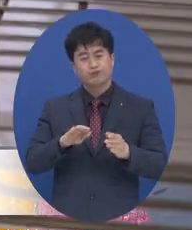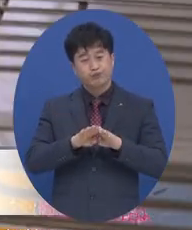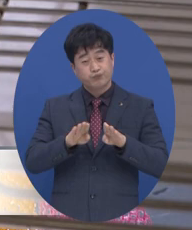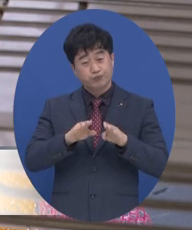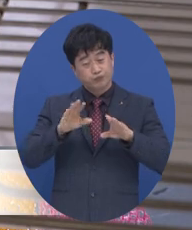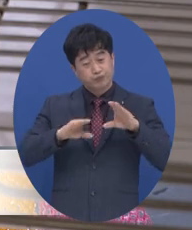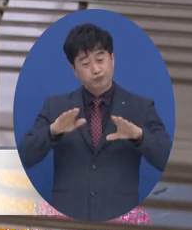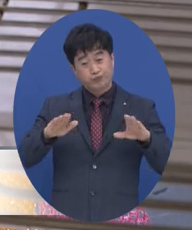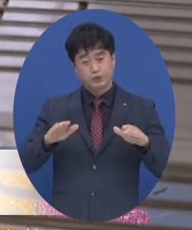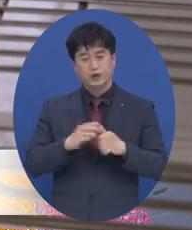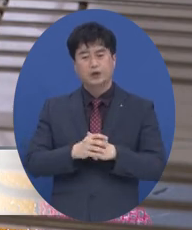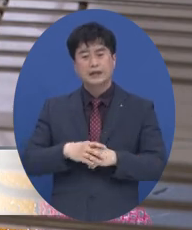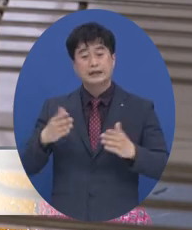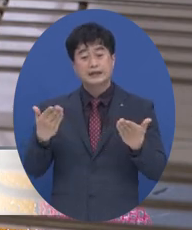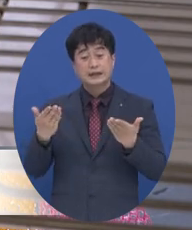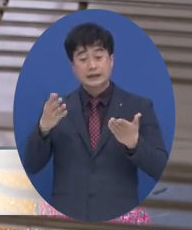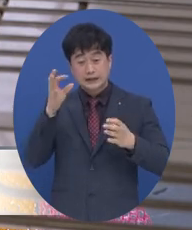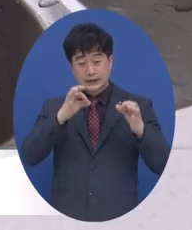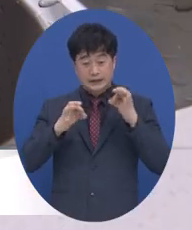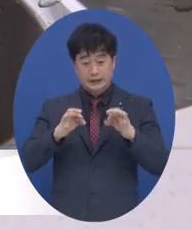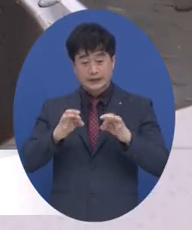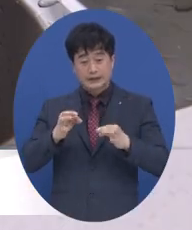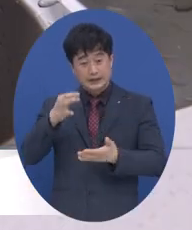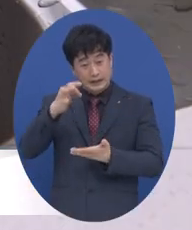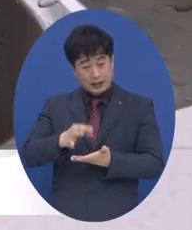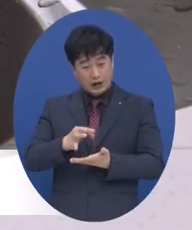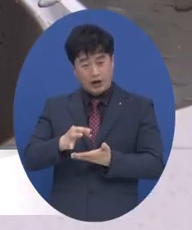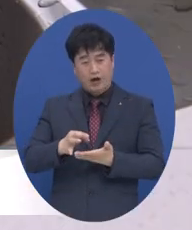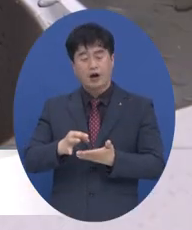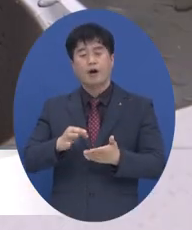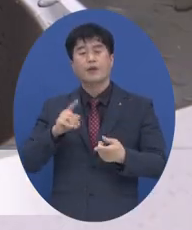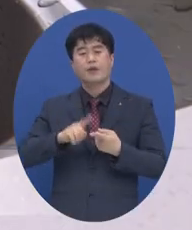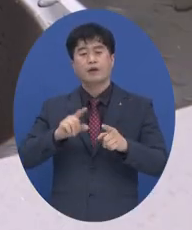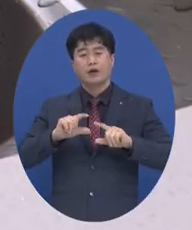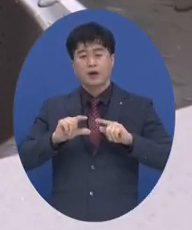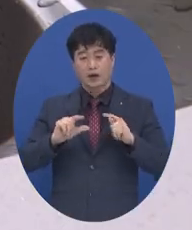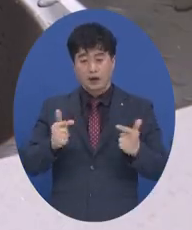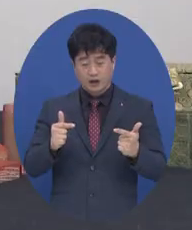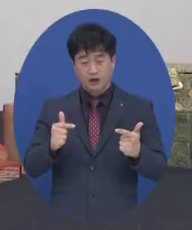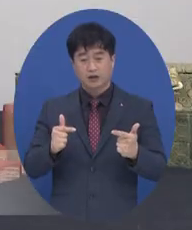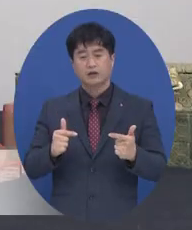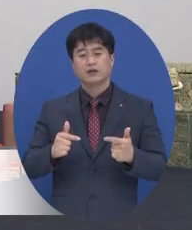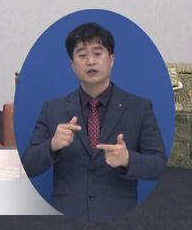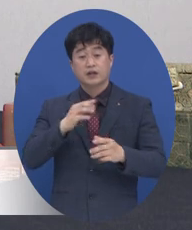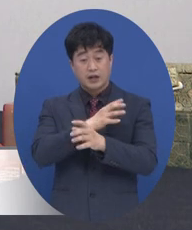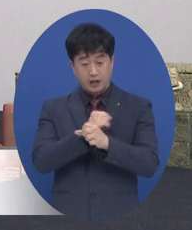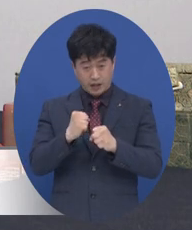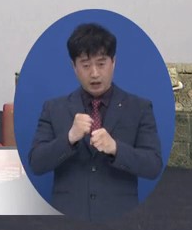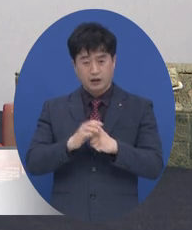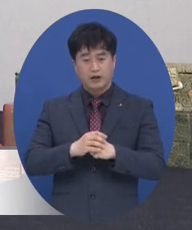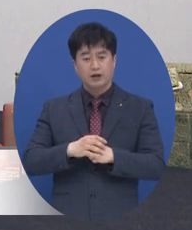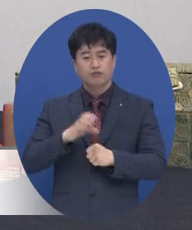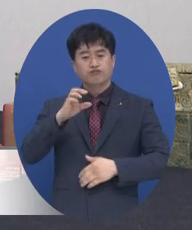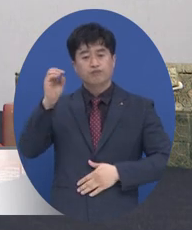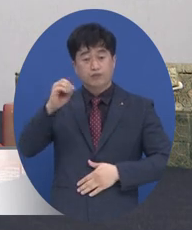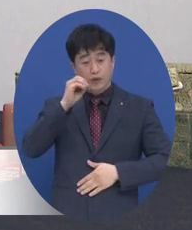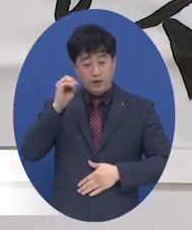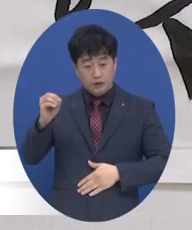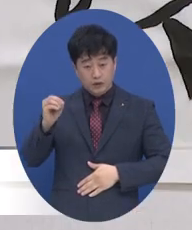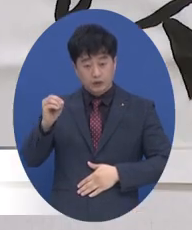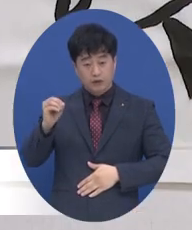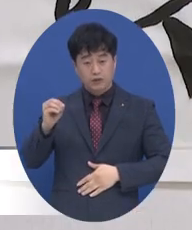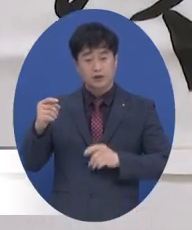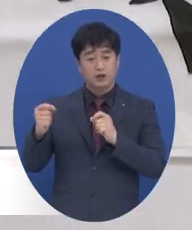구하기 낮은 작업한 까 그리고 불공정한 계약 관행 등을 꼽았습니다 특히 무려 90% 에 가까운